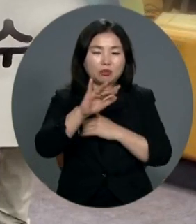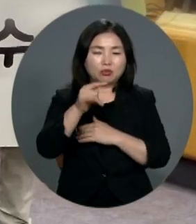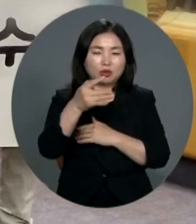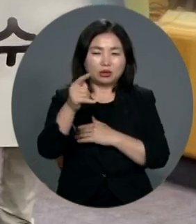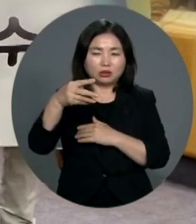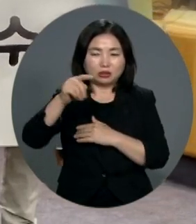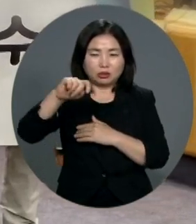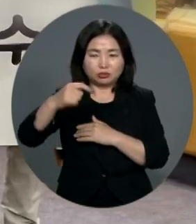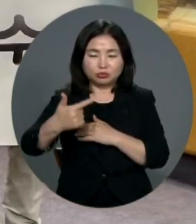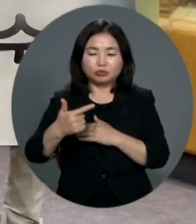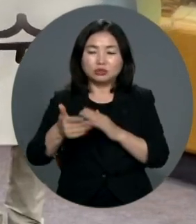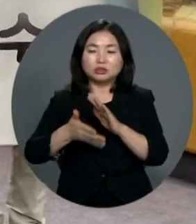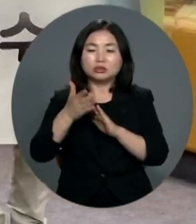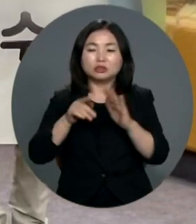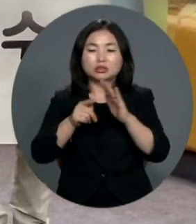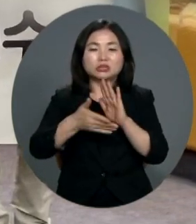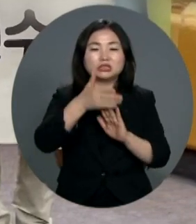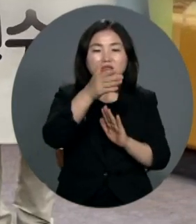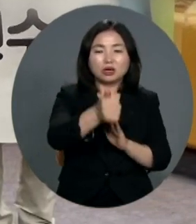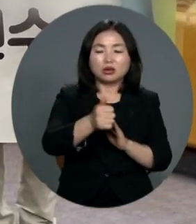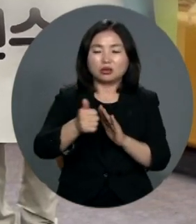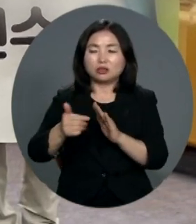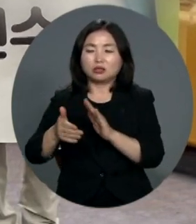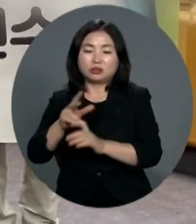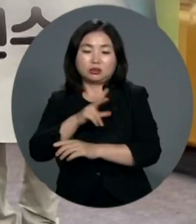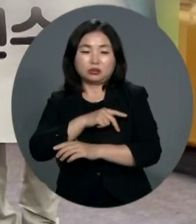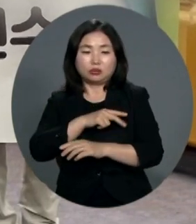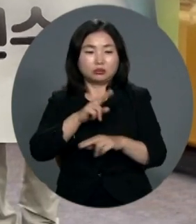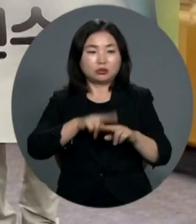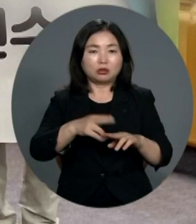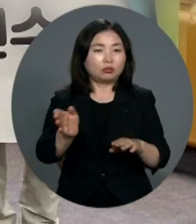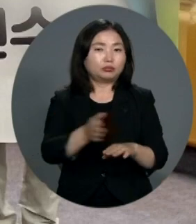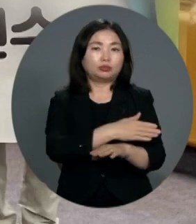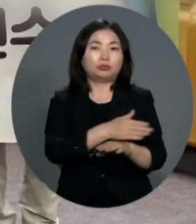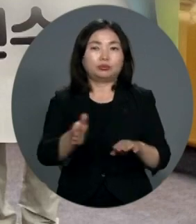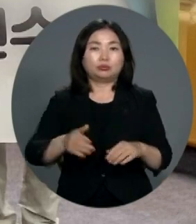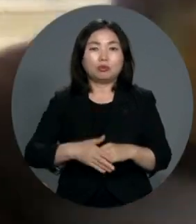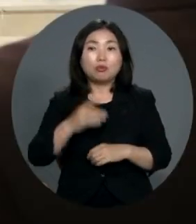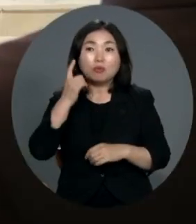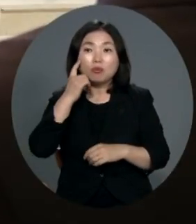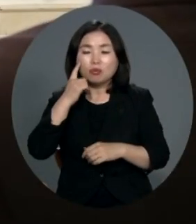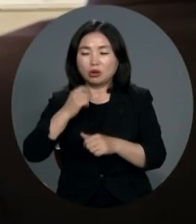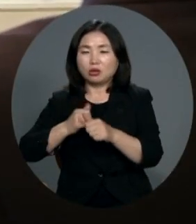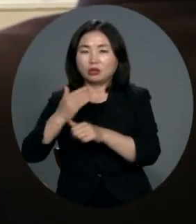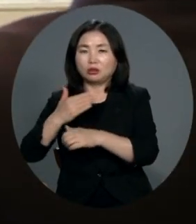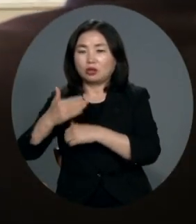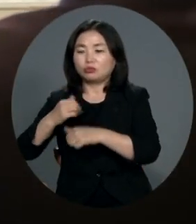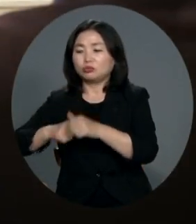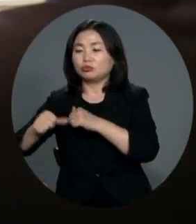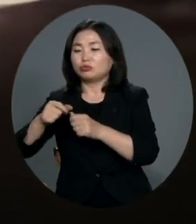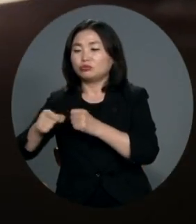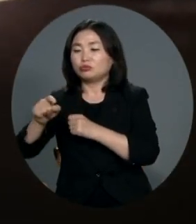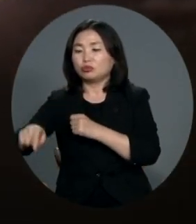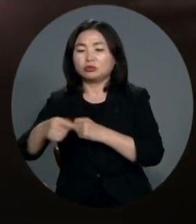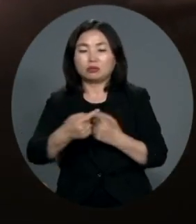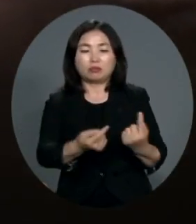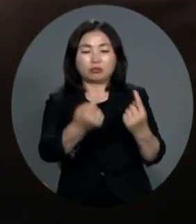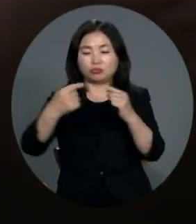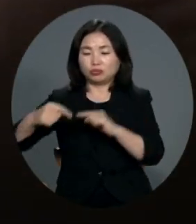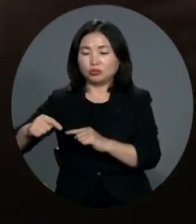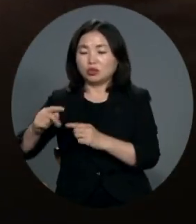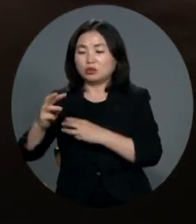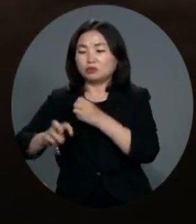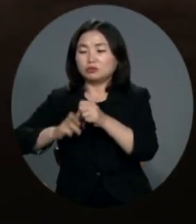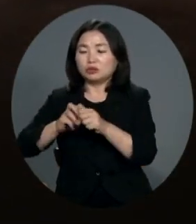시 의회에는 정작 시장과 시의원 일부가 자리를 비운 상황이었습니다. 대구 수성구에서 자매 결혼 30주년